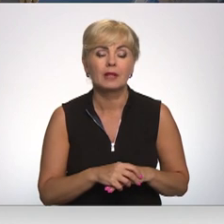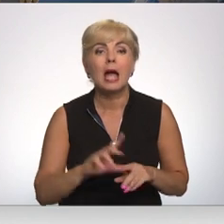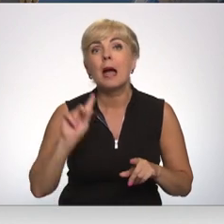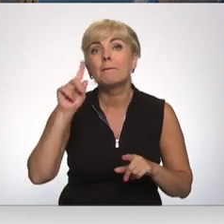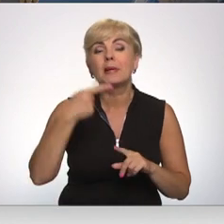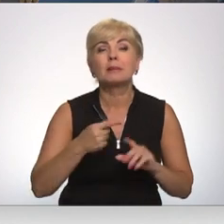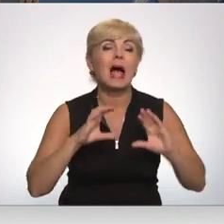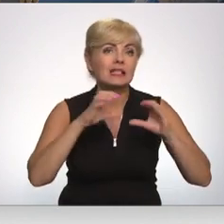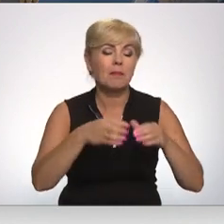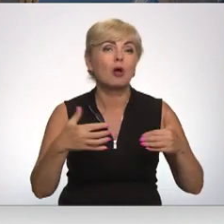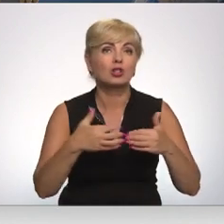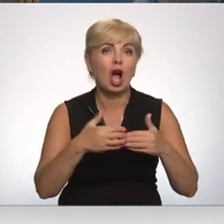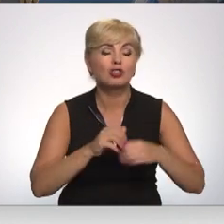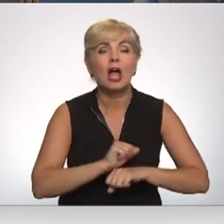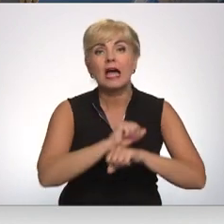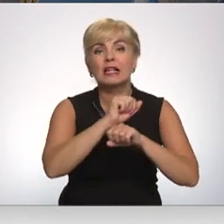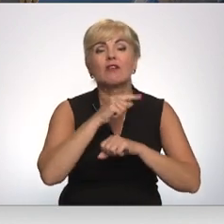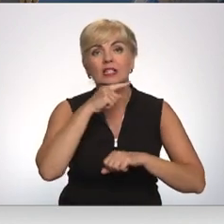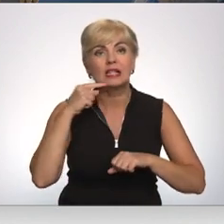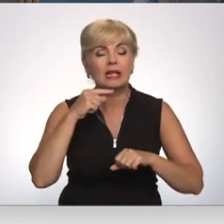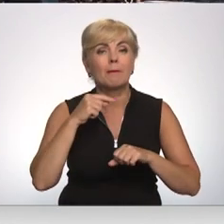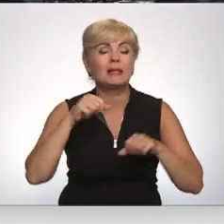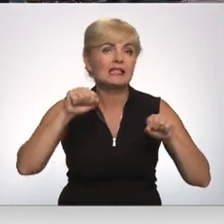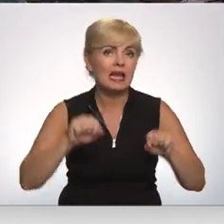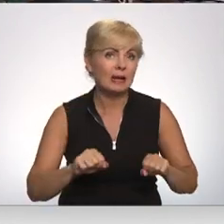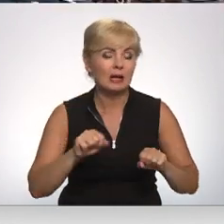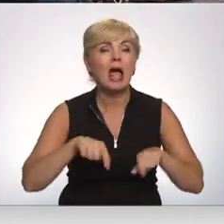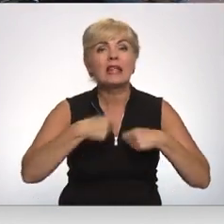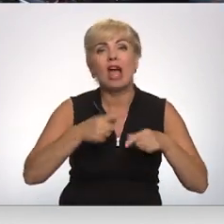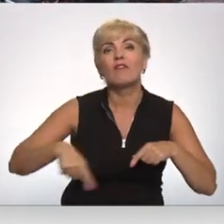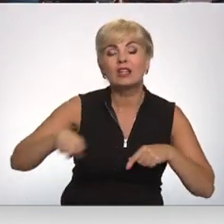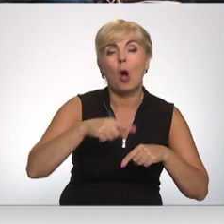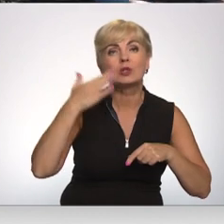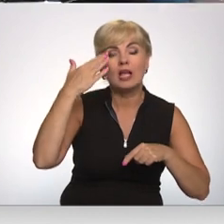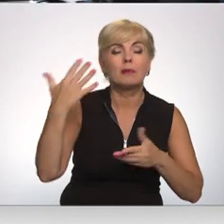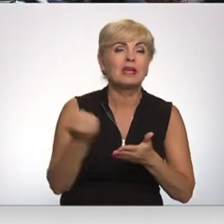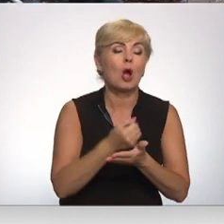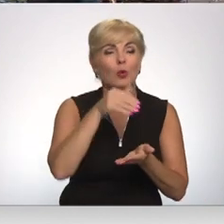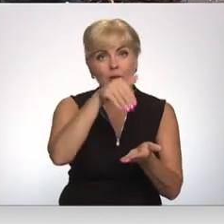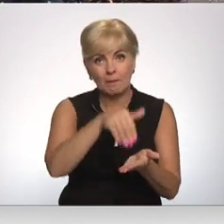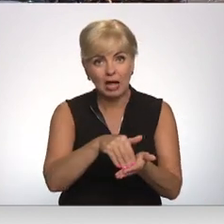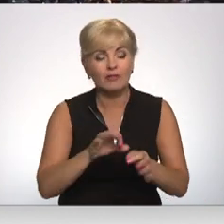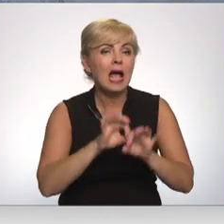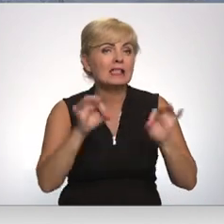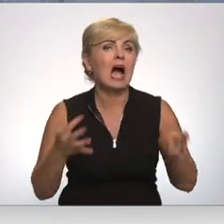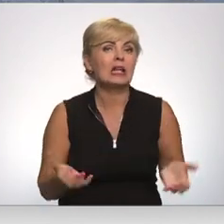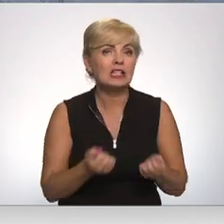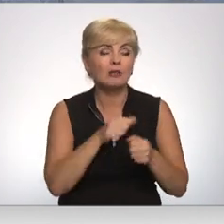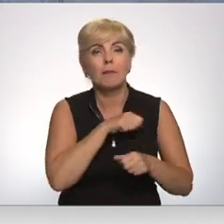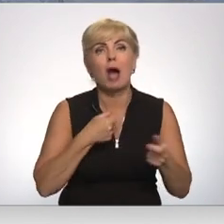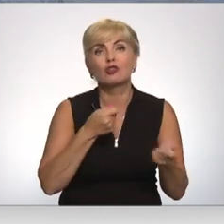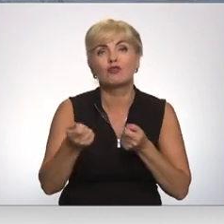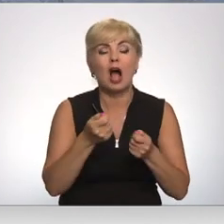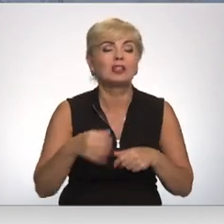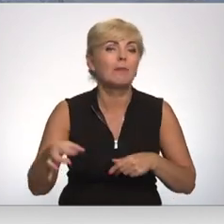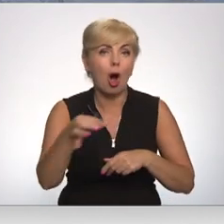Pirmais pasaules karš un revolūcijas Krievijas impērijā deva tautām cerības iegūt patstāvību. Sāka dibināties pašpārvaldes